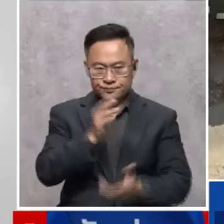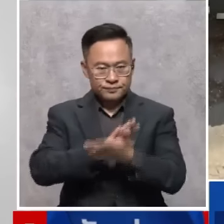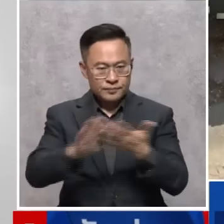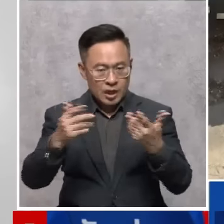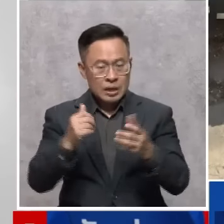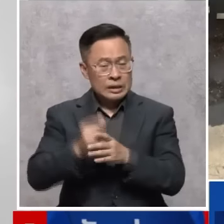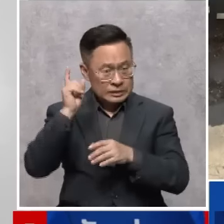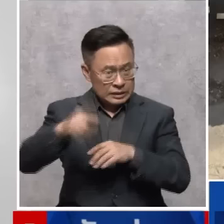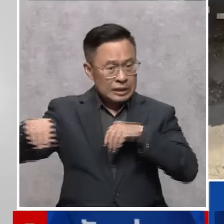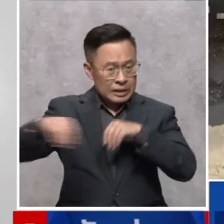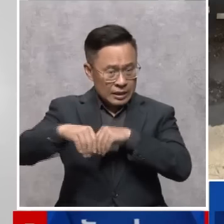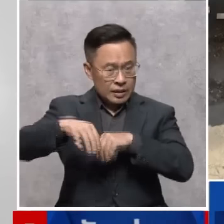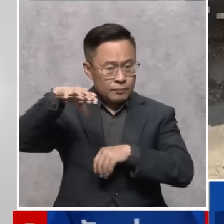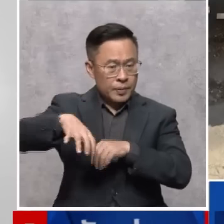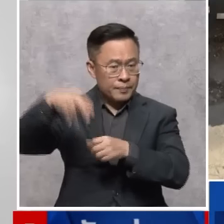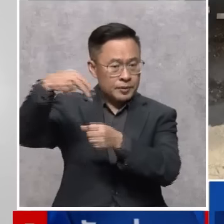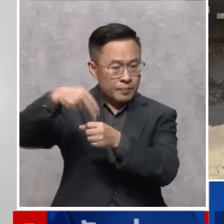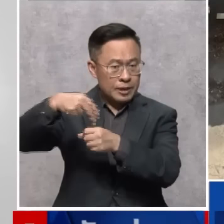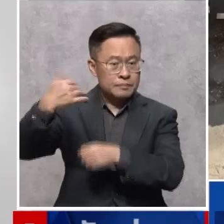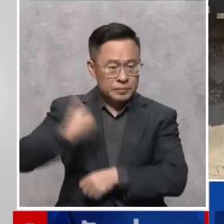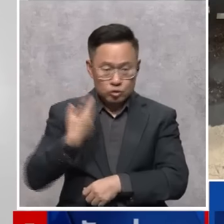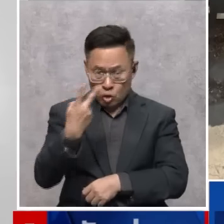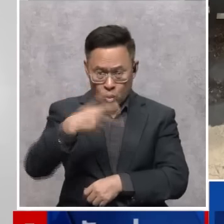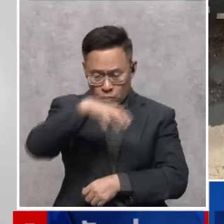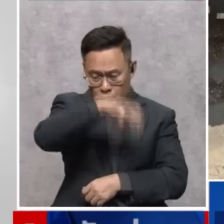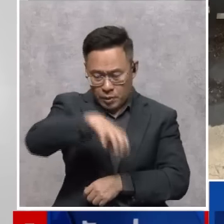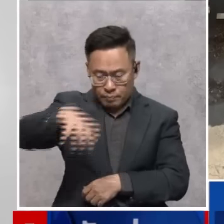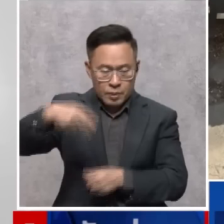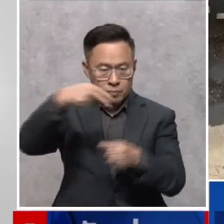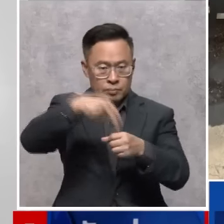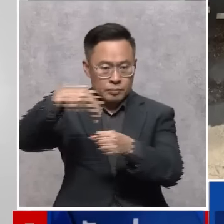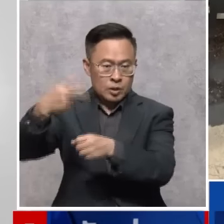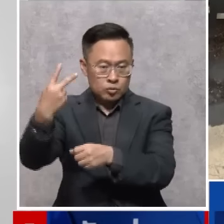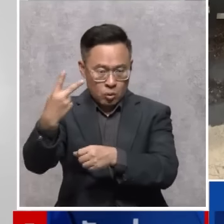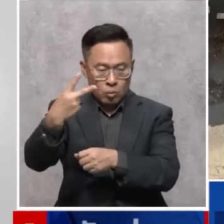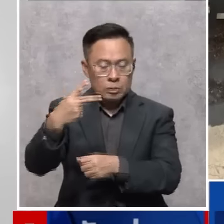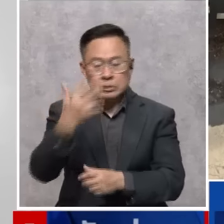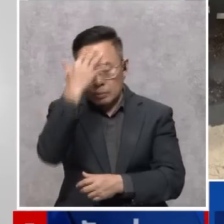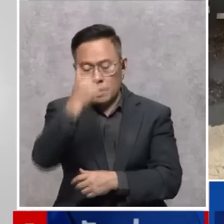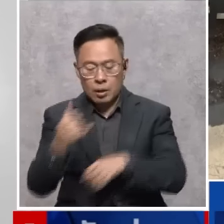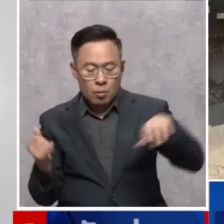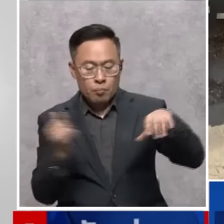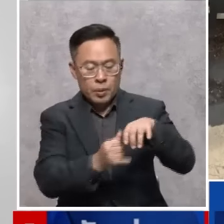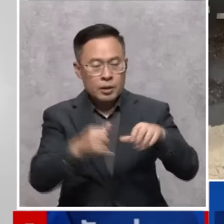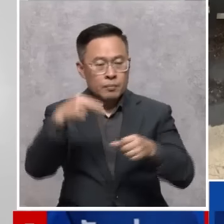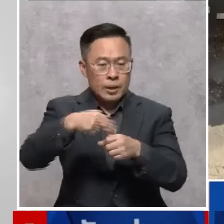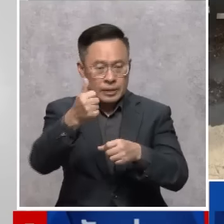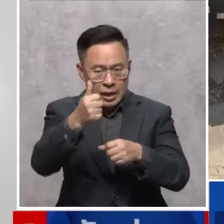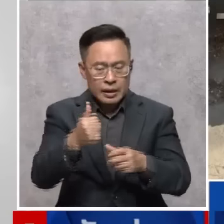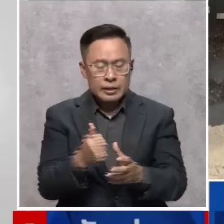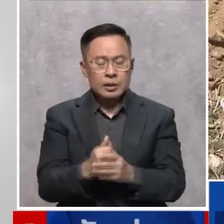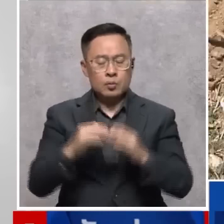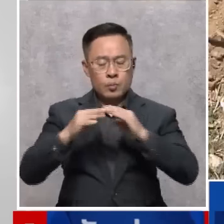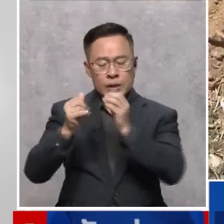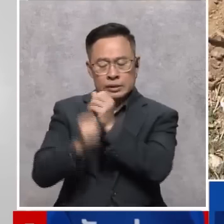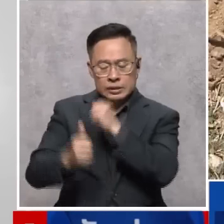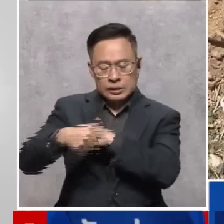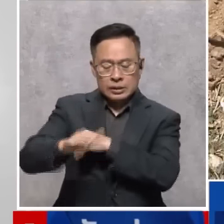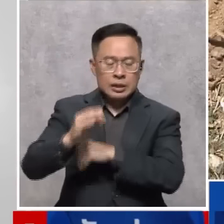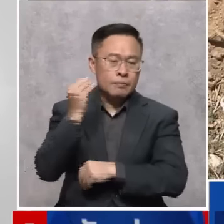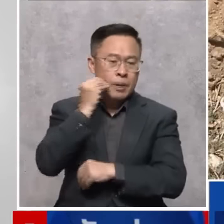ปั๊มน้ำมันถึง 2แห่งด้วยกันค่ะก็เลยอยากถามหญิงคนนี้ว่าทำแบบนี้ทำไมมาทิ้งกองอุจจาระและทิชชู่เอา